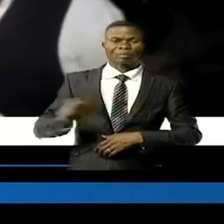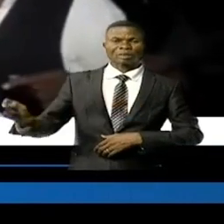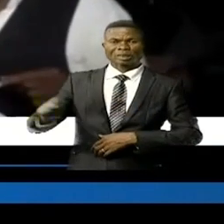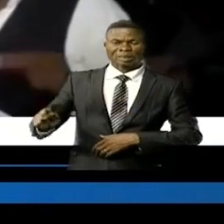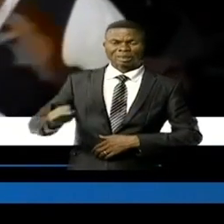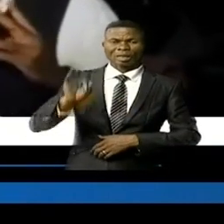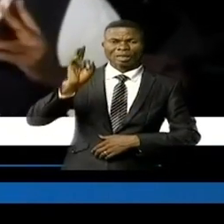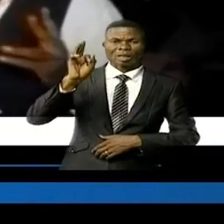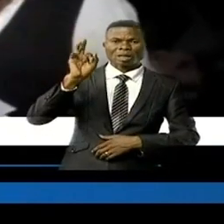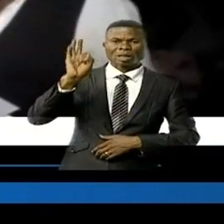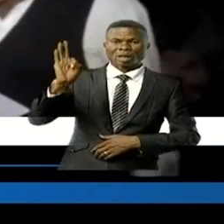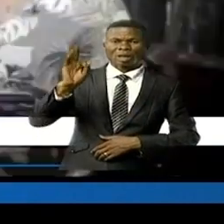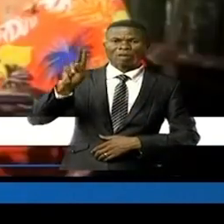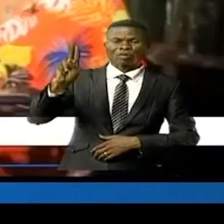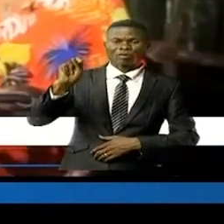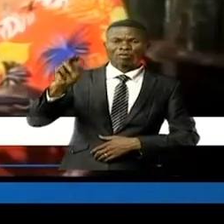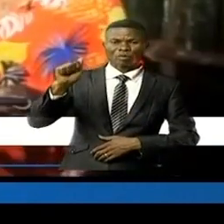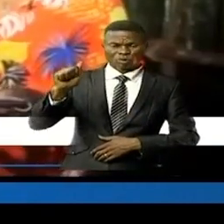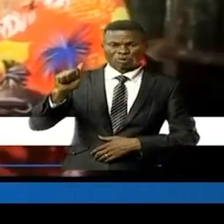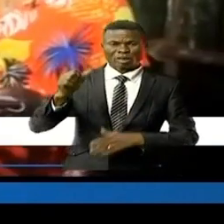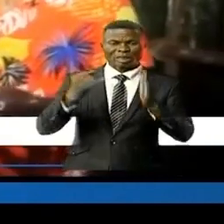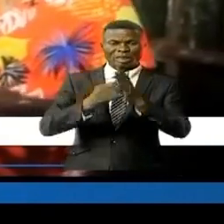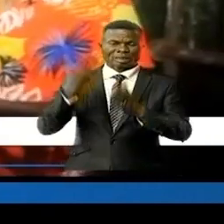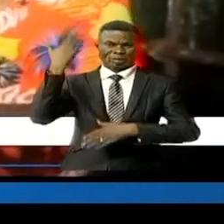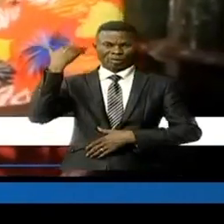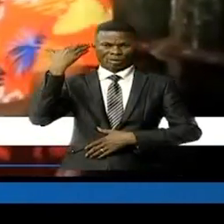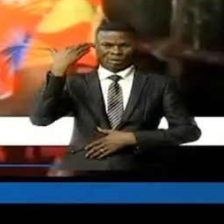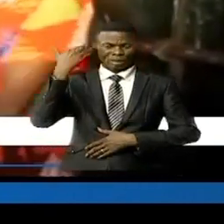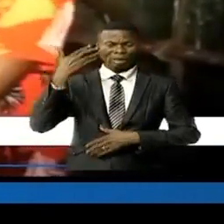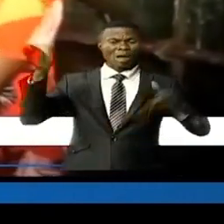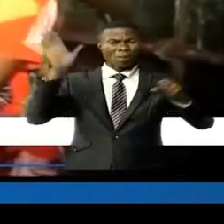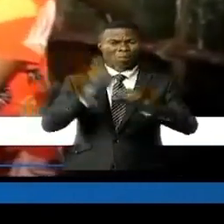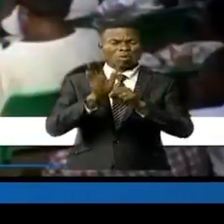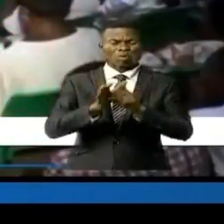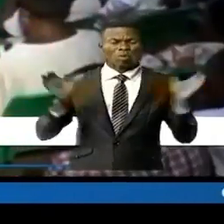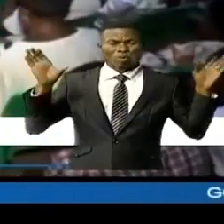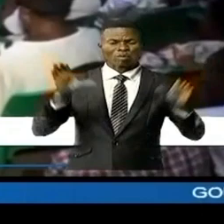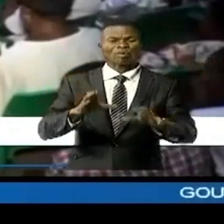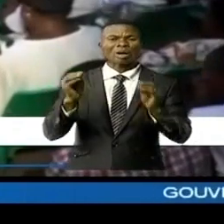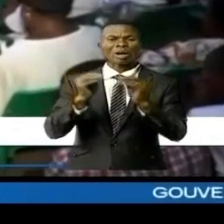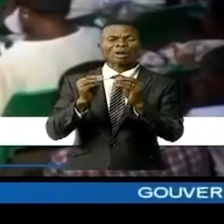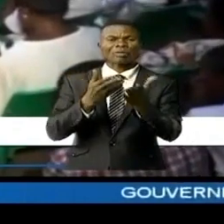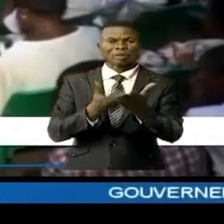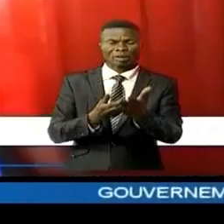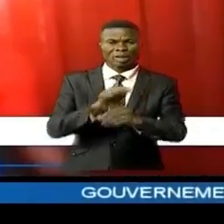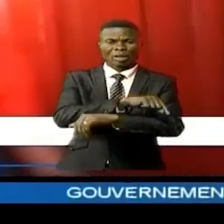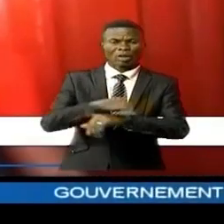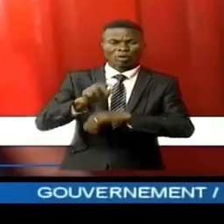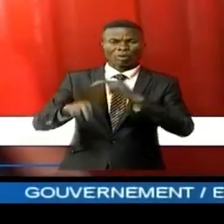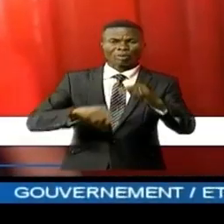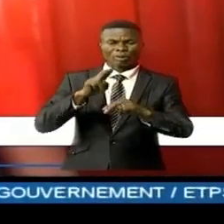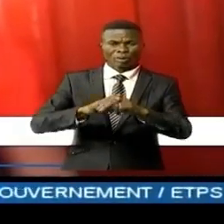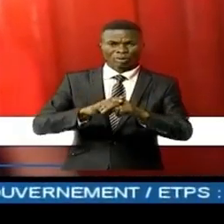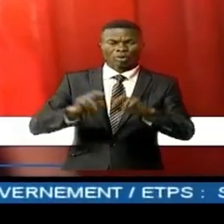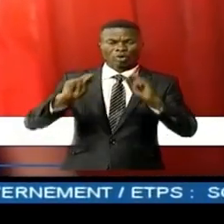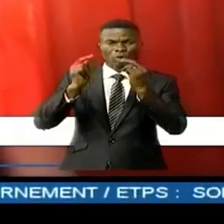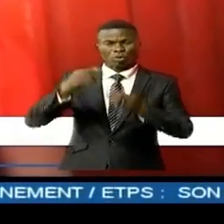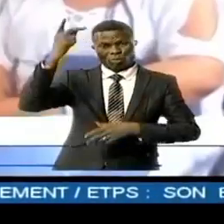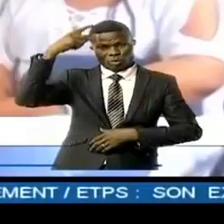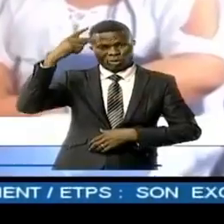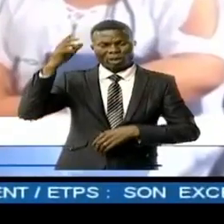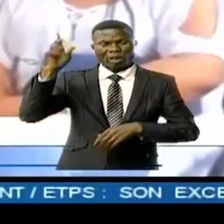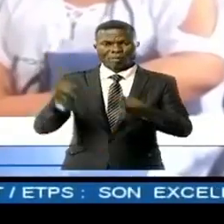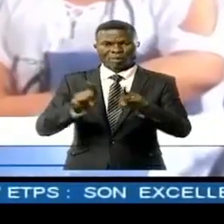qui ont bravé la pluie samedi dernier répondant massivement à ces assises au siège national du parti même exercice